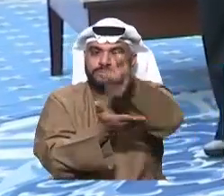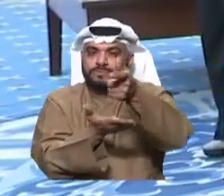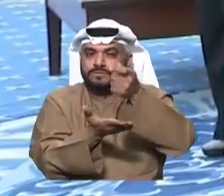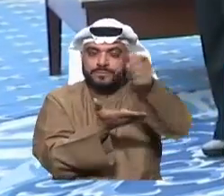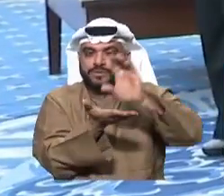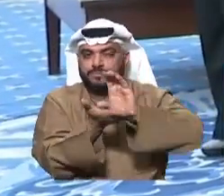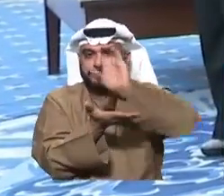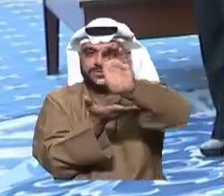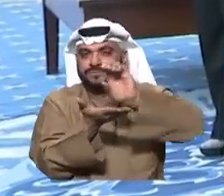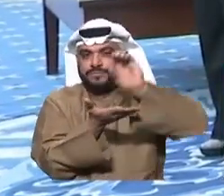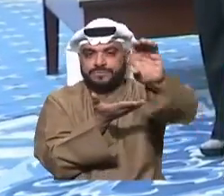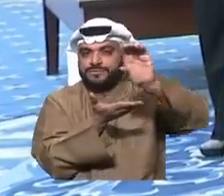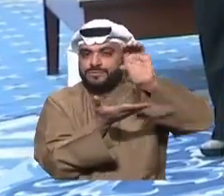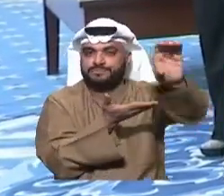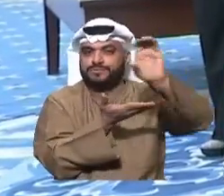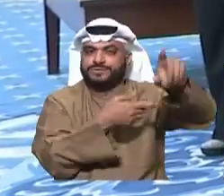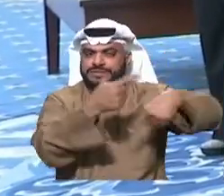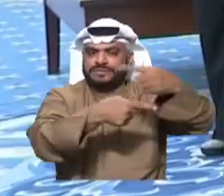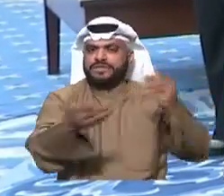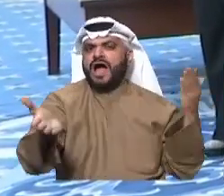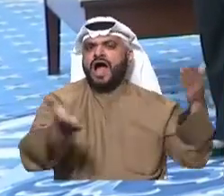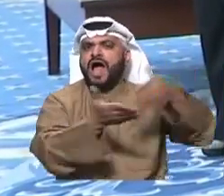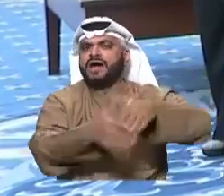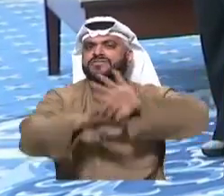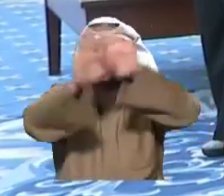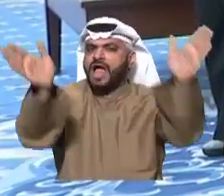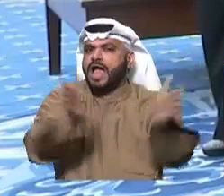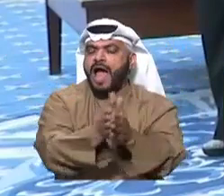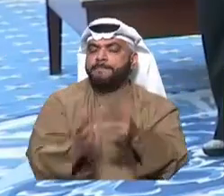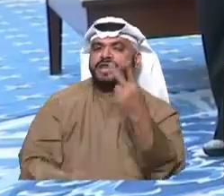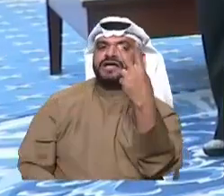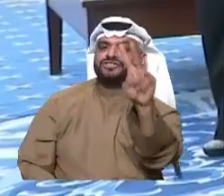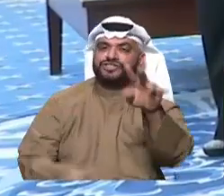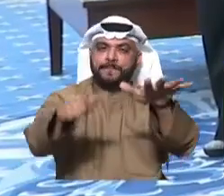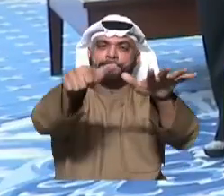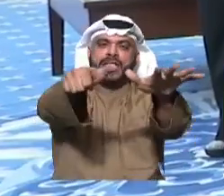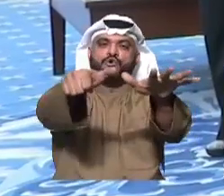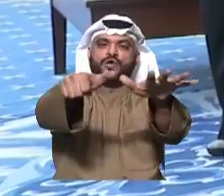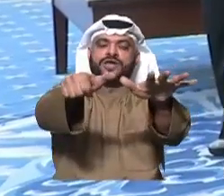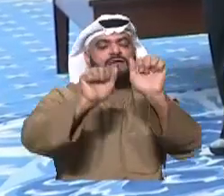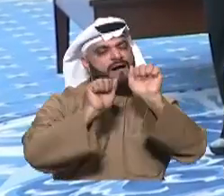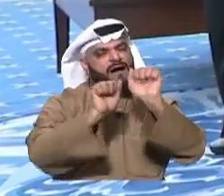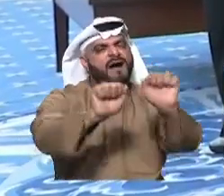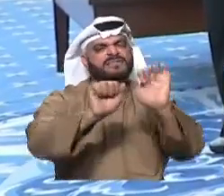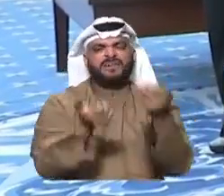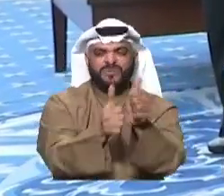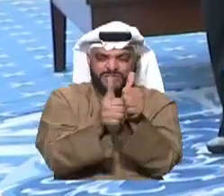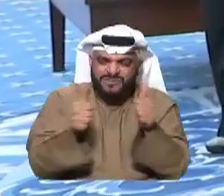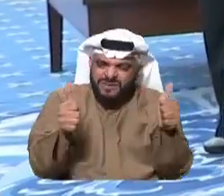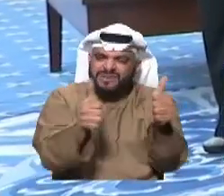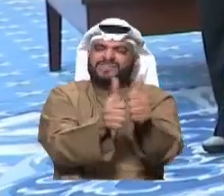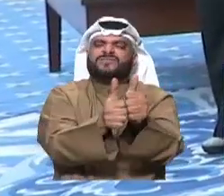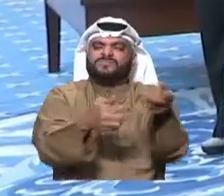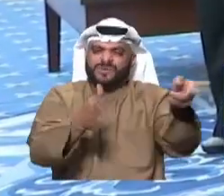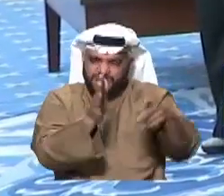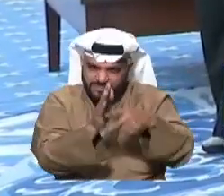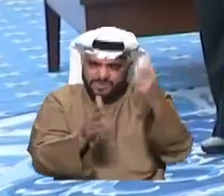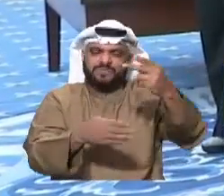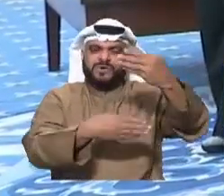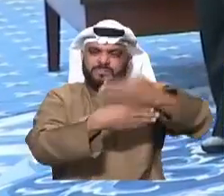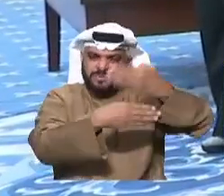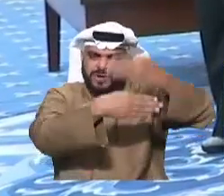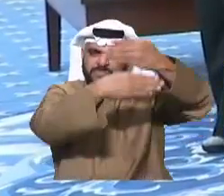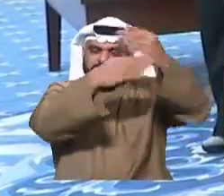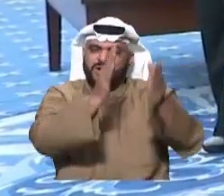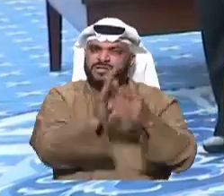المفوضية الأمم المتحدة للاجئين، مخصصة لتغطية تكاليف إعادة توطين